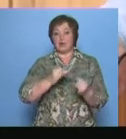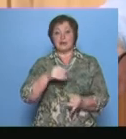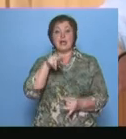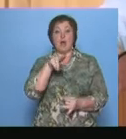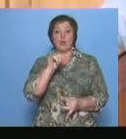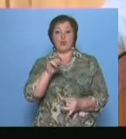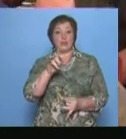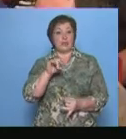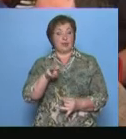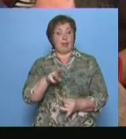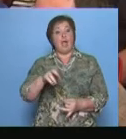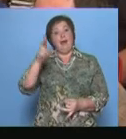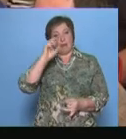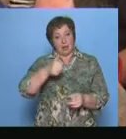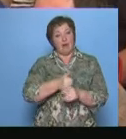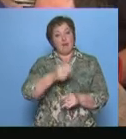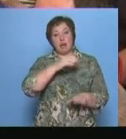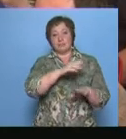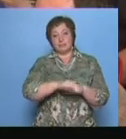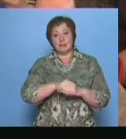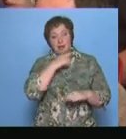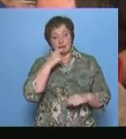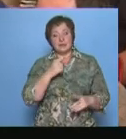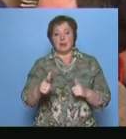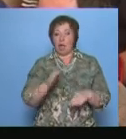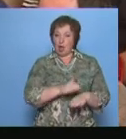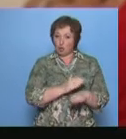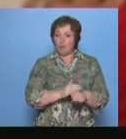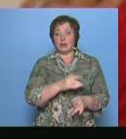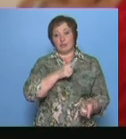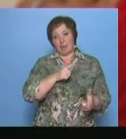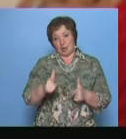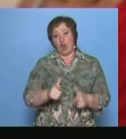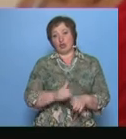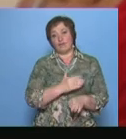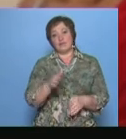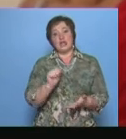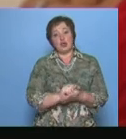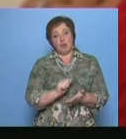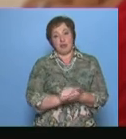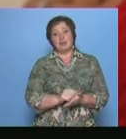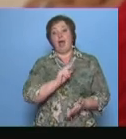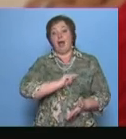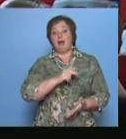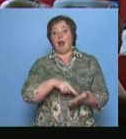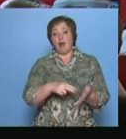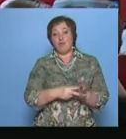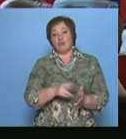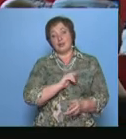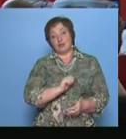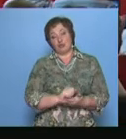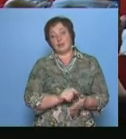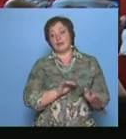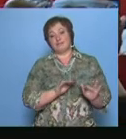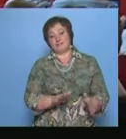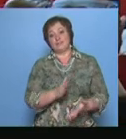Путиным. Глава государства идею одобрил и поручил подготовить все документы. Работа над проектом уже идет. Марина Баль, Юрий Дроздов, телеканал